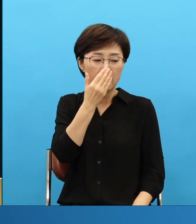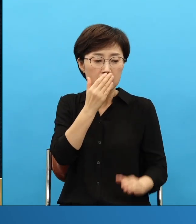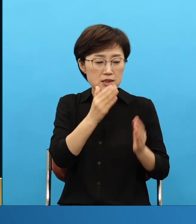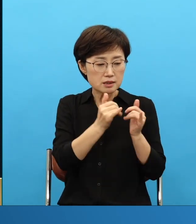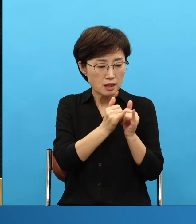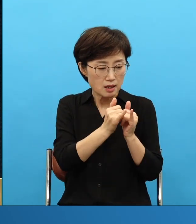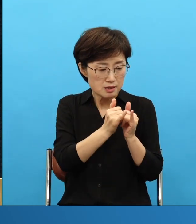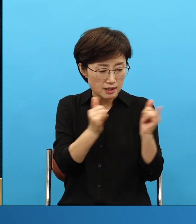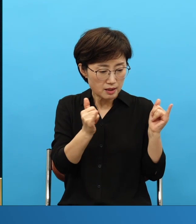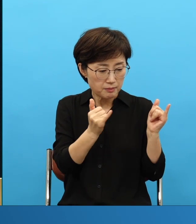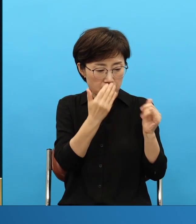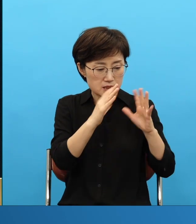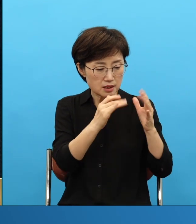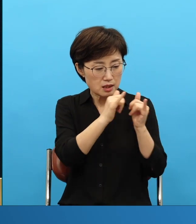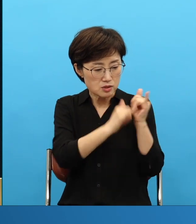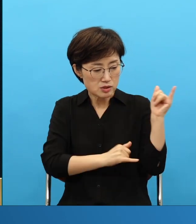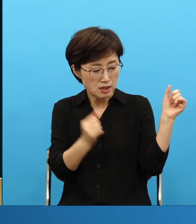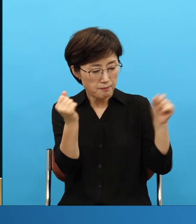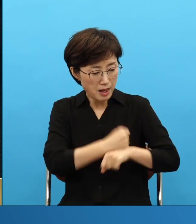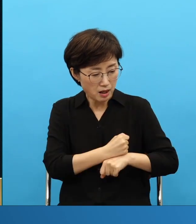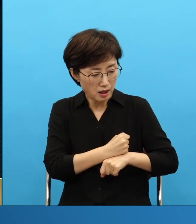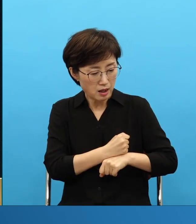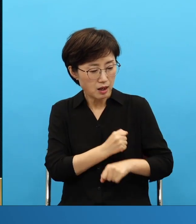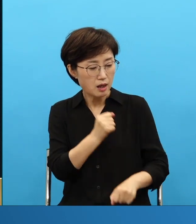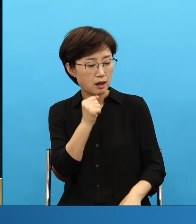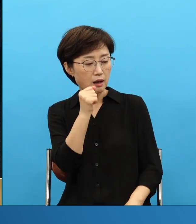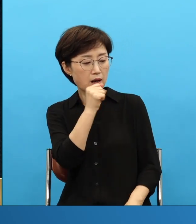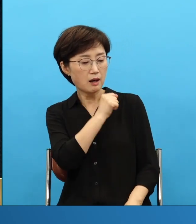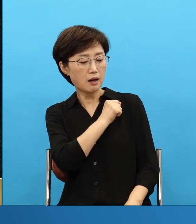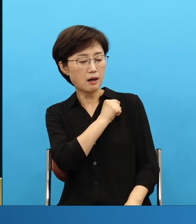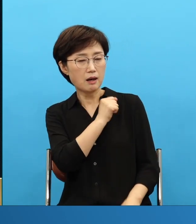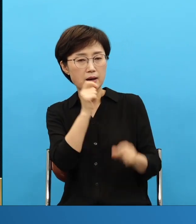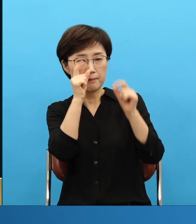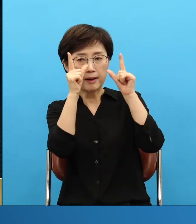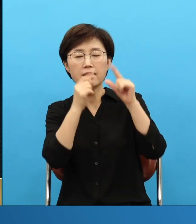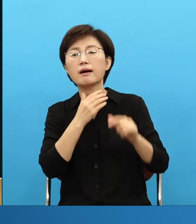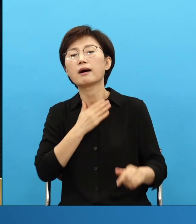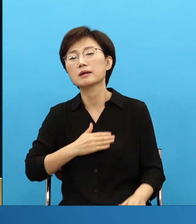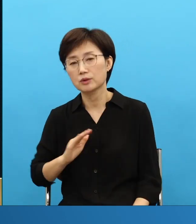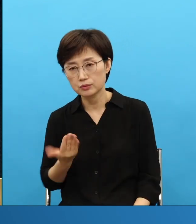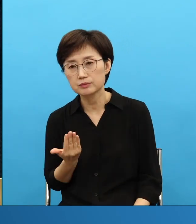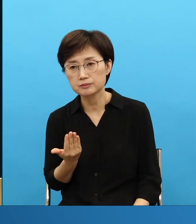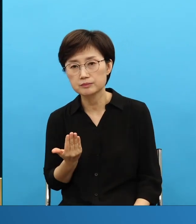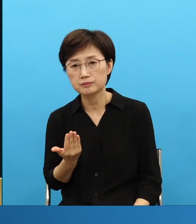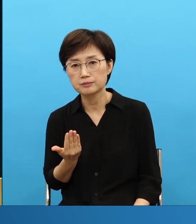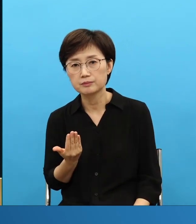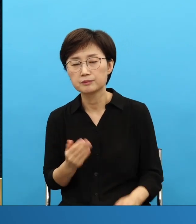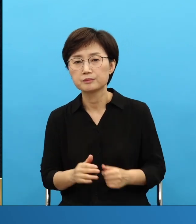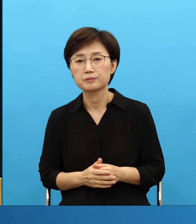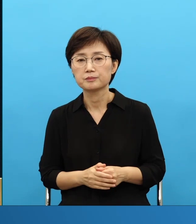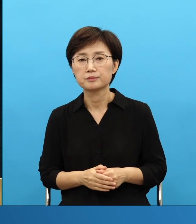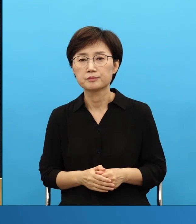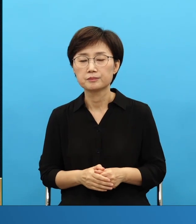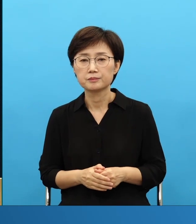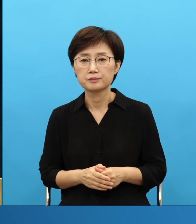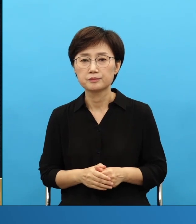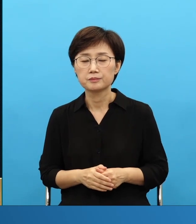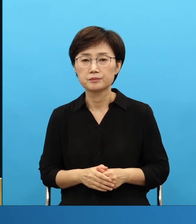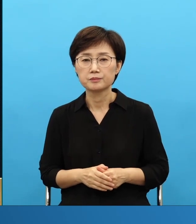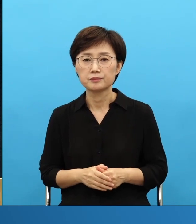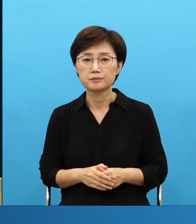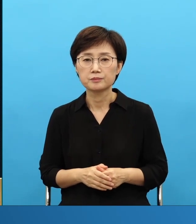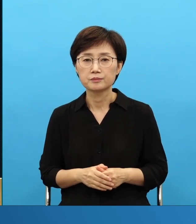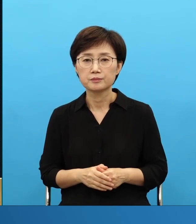없어요. 망했니 얘기예요. And we see that's when he 깨달은 realized the 겁니다. moment that he met with Christ. The history of Israel is a history of destruction because they lost hold of the